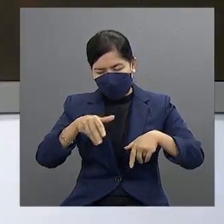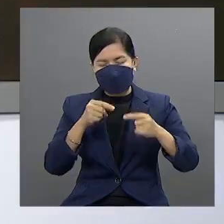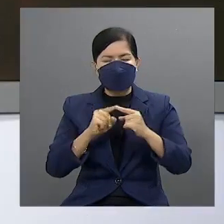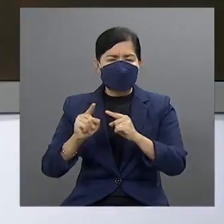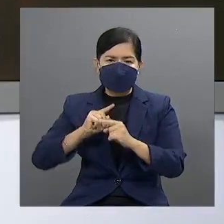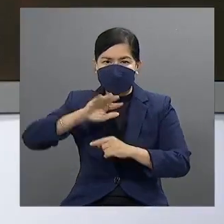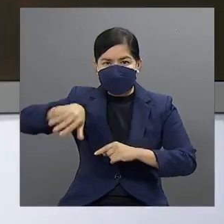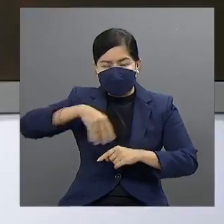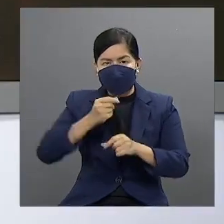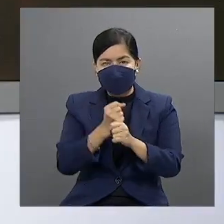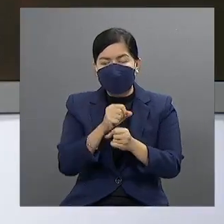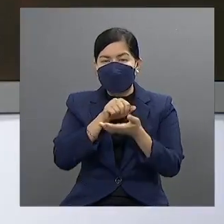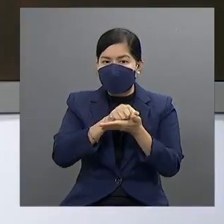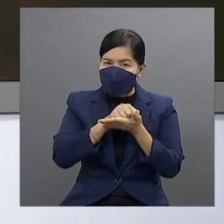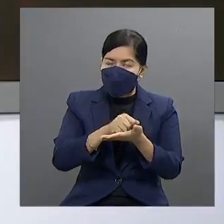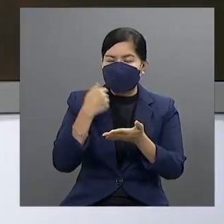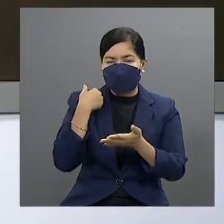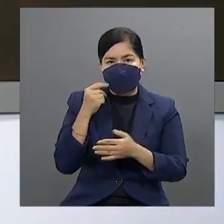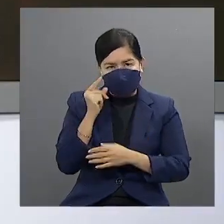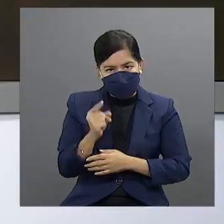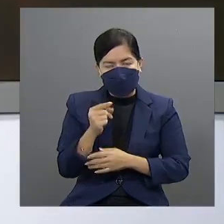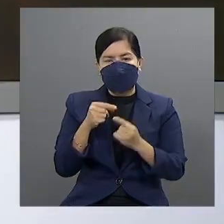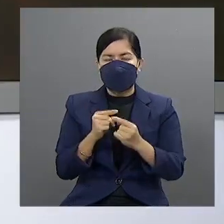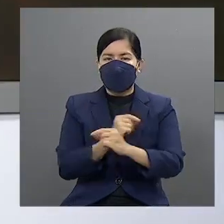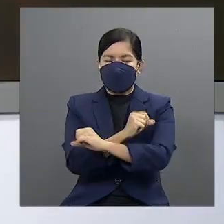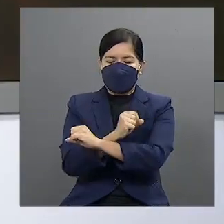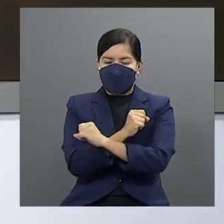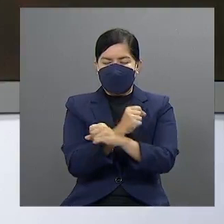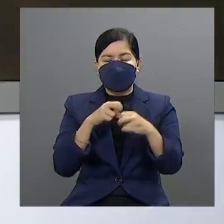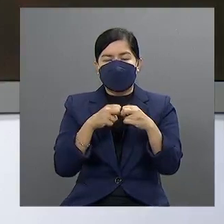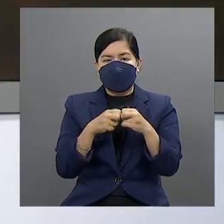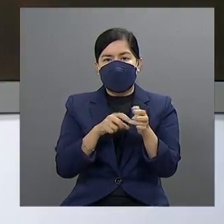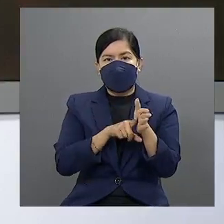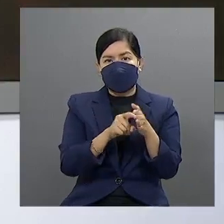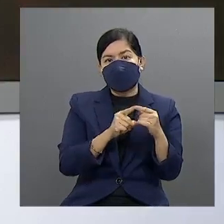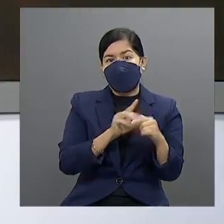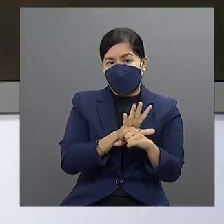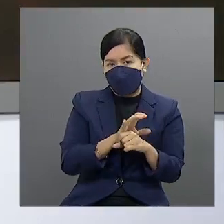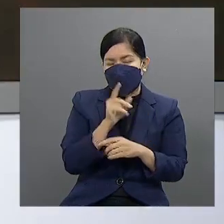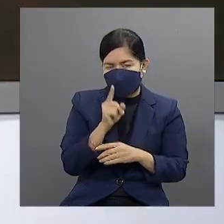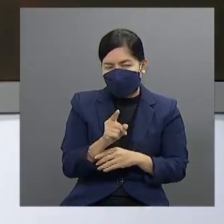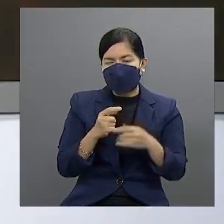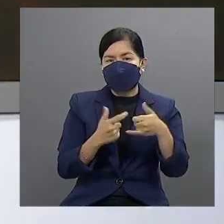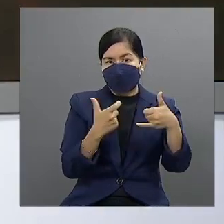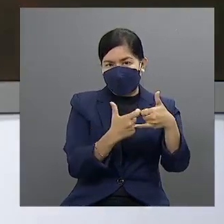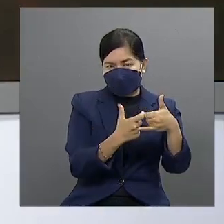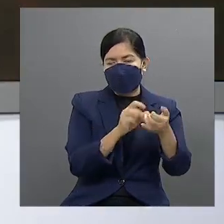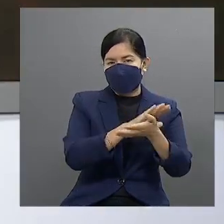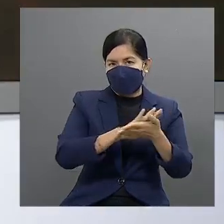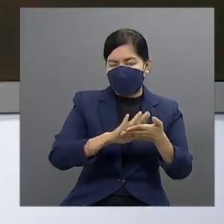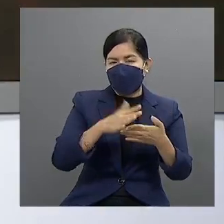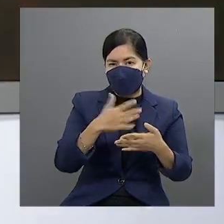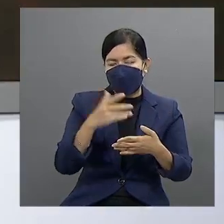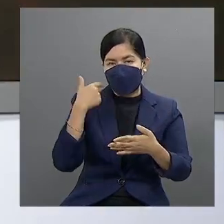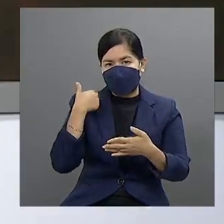ควิดทำยังไงถึงจะปลอดโควิดนะคะนั่นก็คือว่าพนักงานจะต้องได้รับวัคซีนแล้วมีการคัดกรองโรคมีการสุ่มตรว